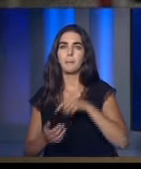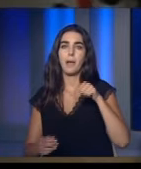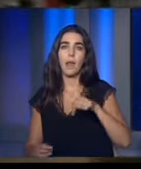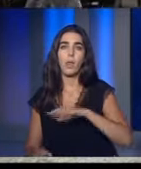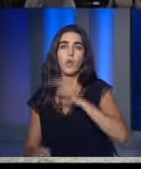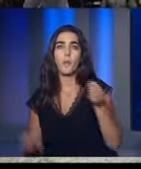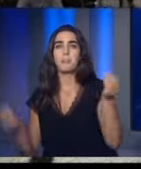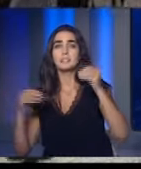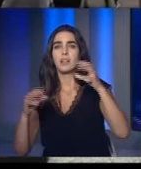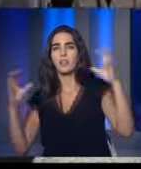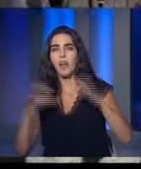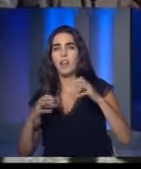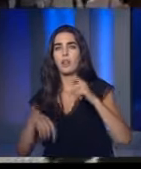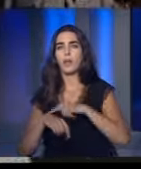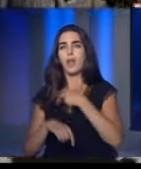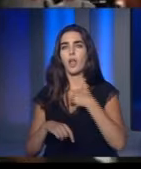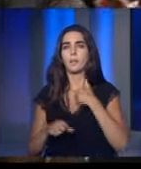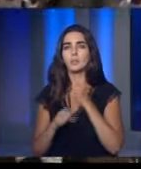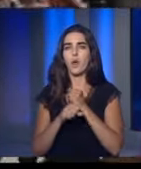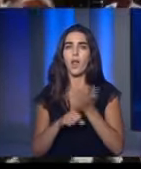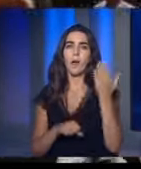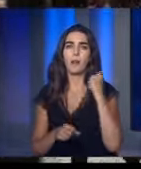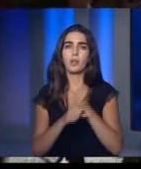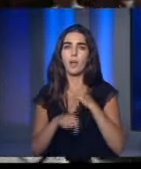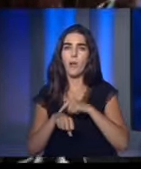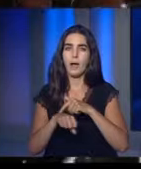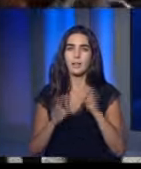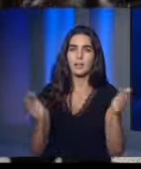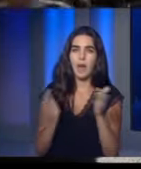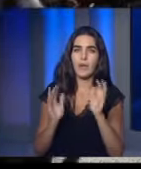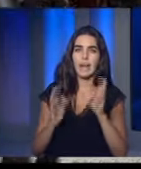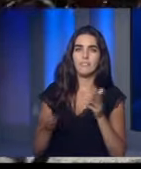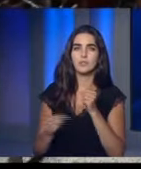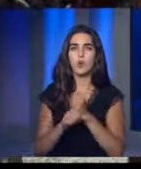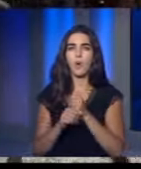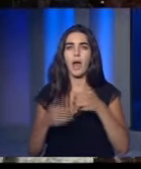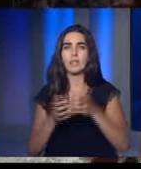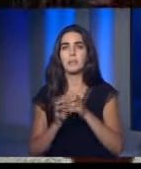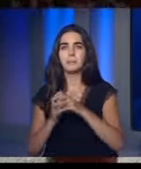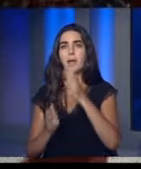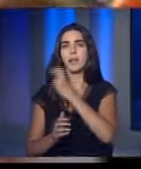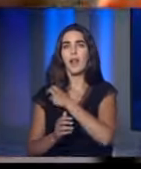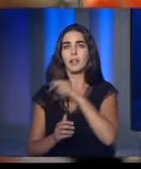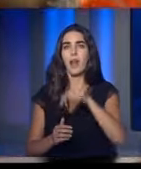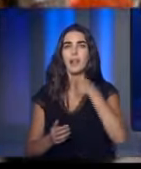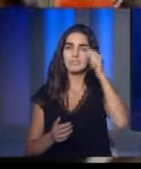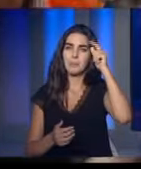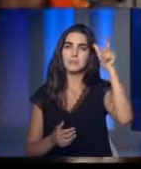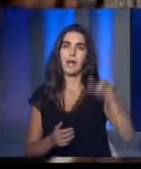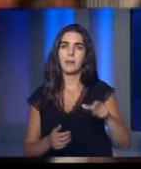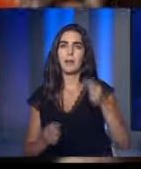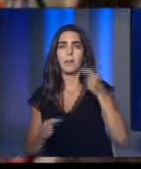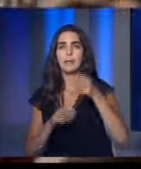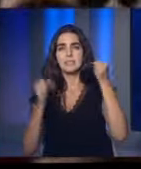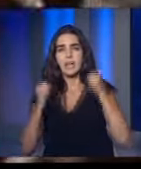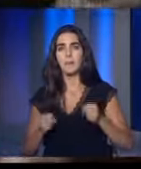إلى تراجع شعبيته وتزايد الضغوط على الحكومة. في المقابل، أظهر حزب العمال بقيادة كير ستارمر تقدما